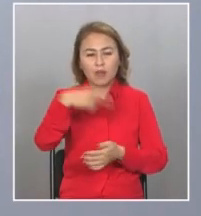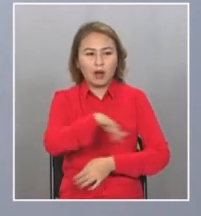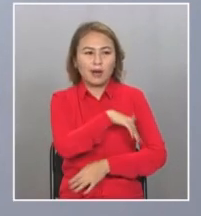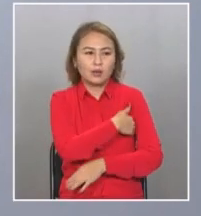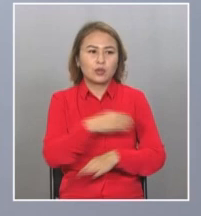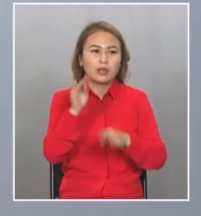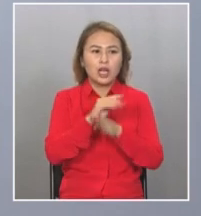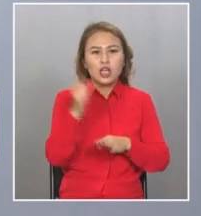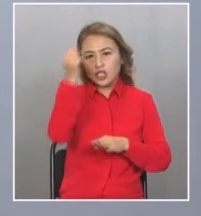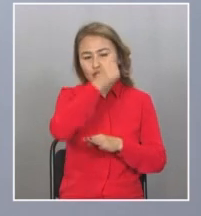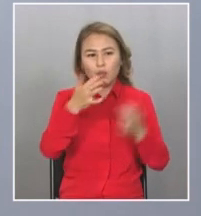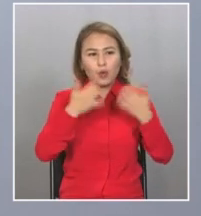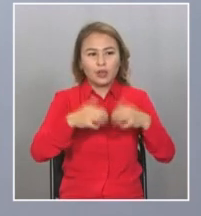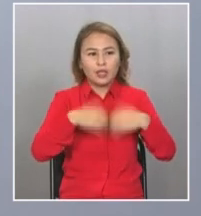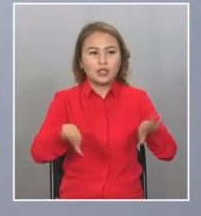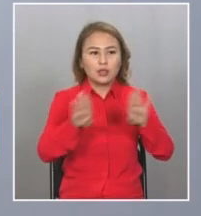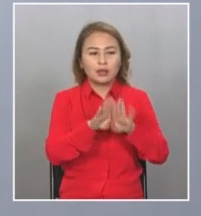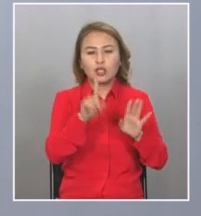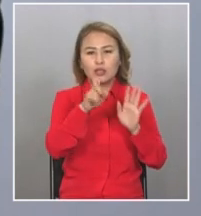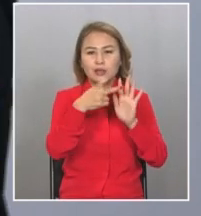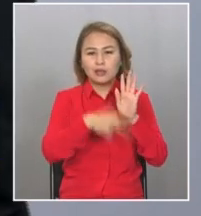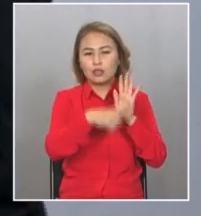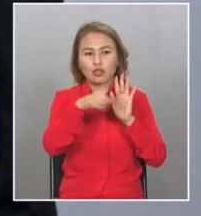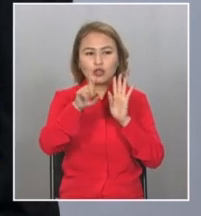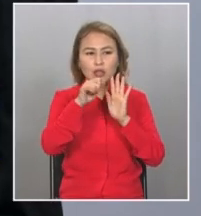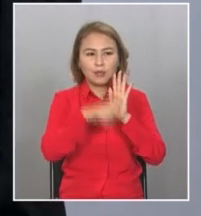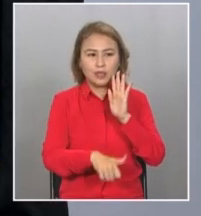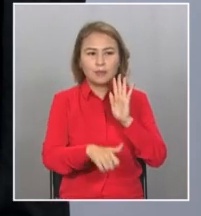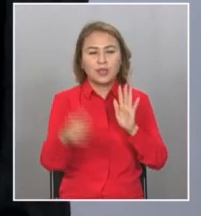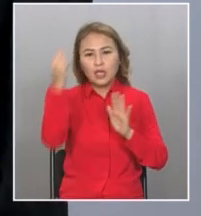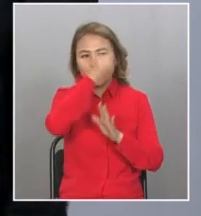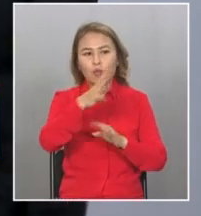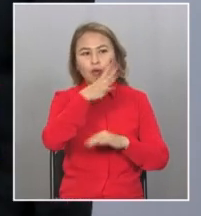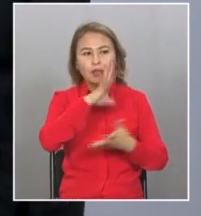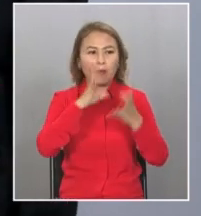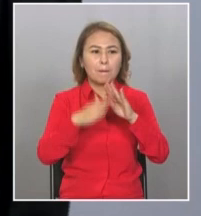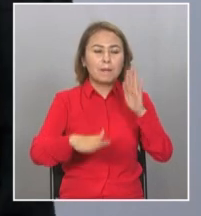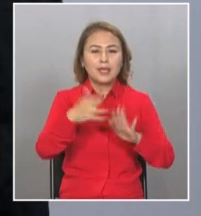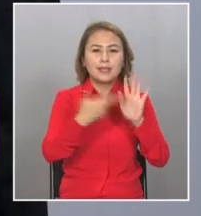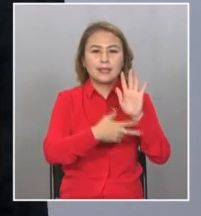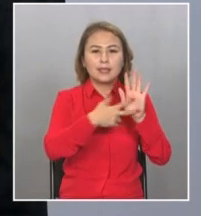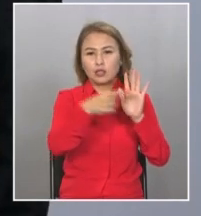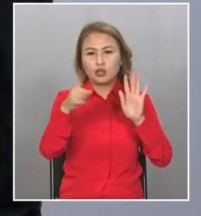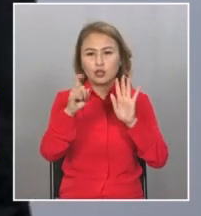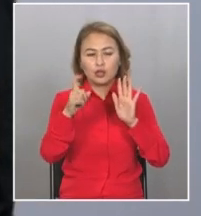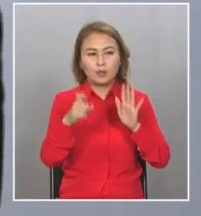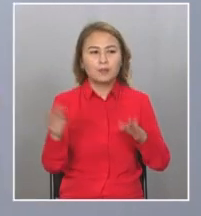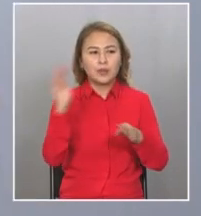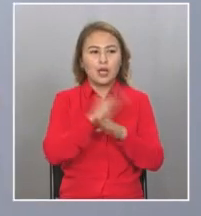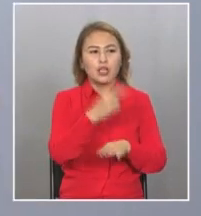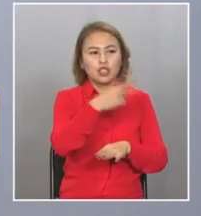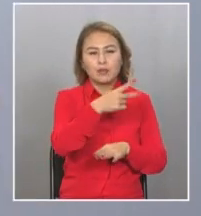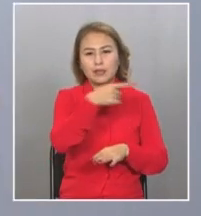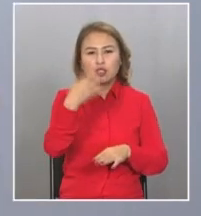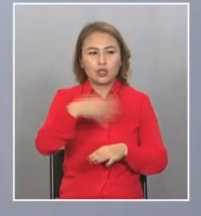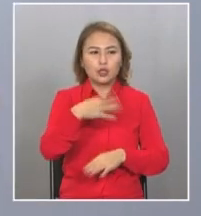градустарда жыл бойындағы жиынтық радиация 180-160-ді құрайды. Жыл бойындағы радиациялық баланс 80-100-ді құрайды.